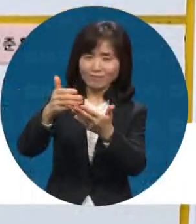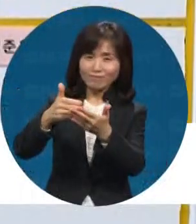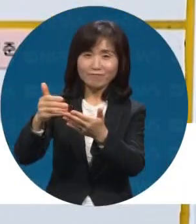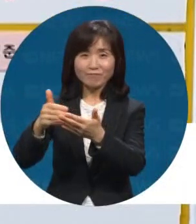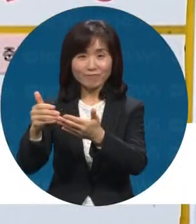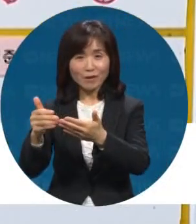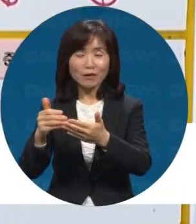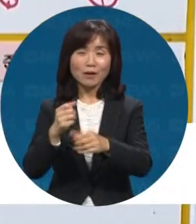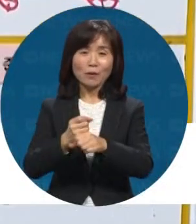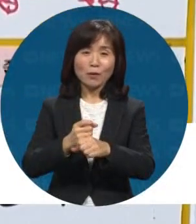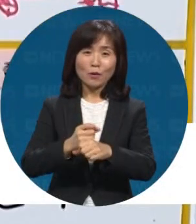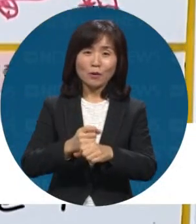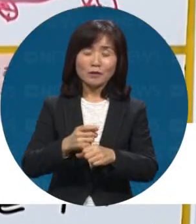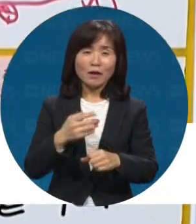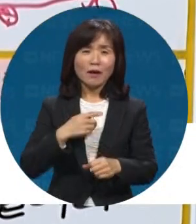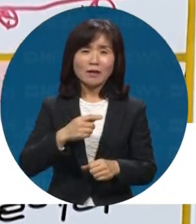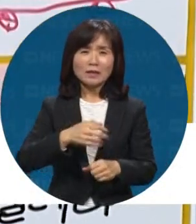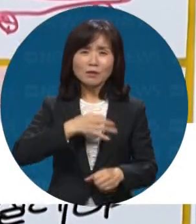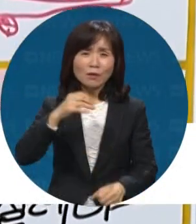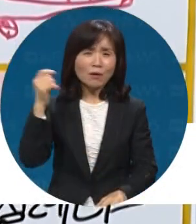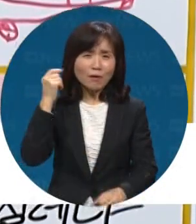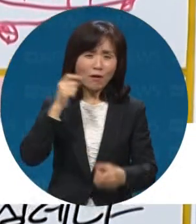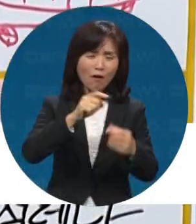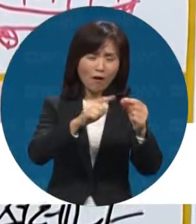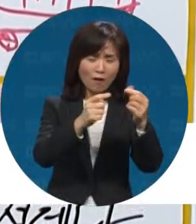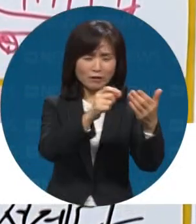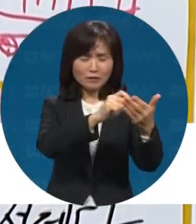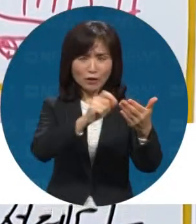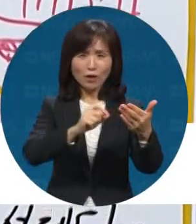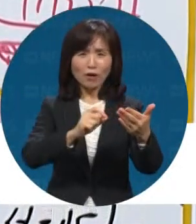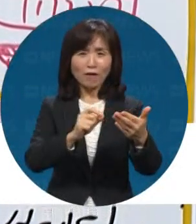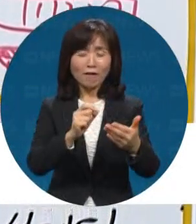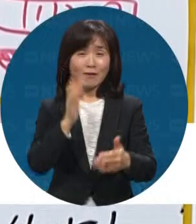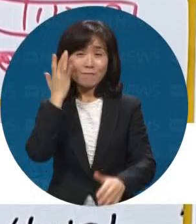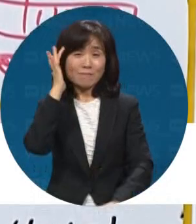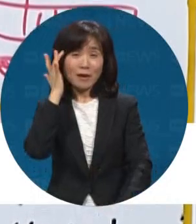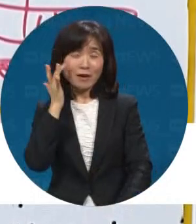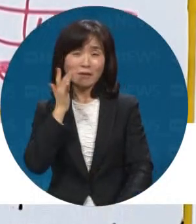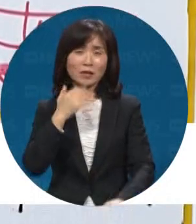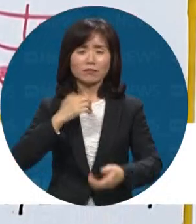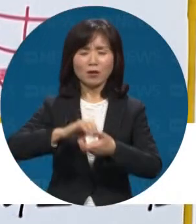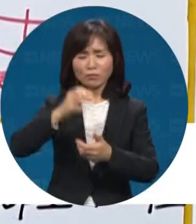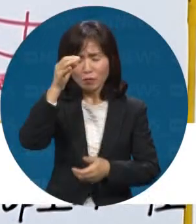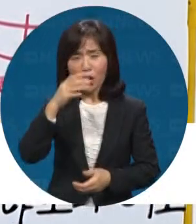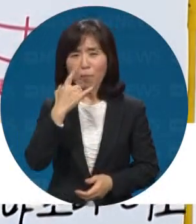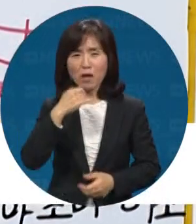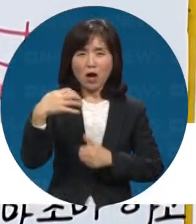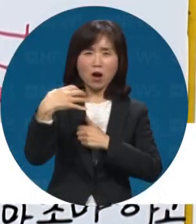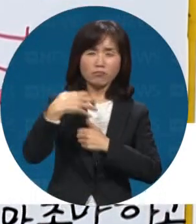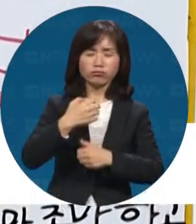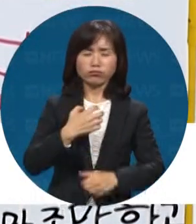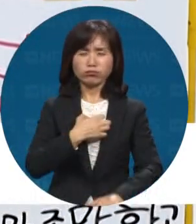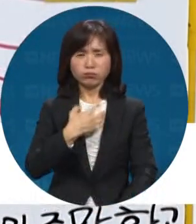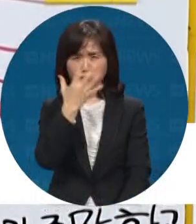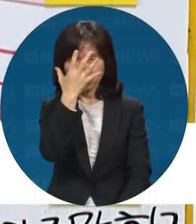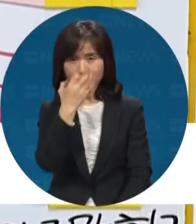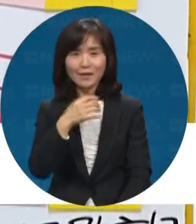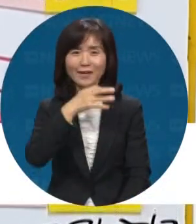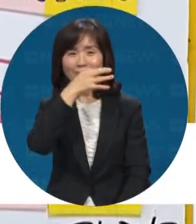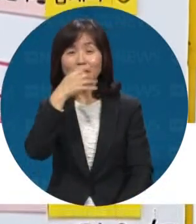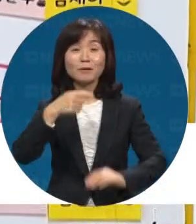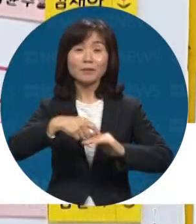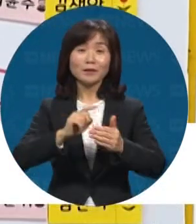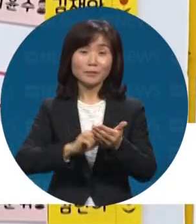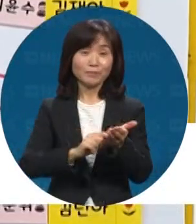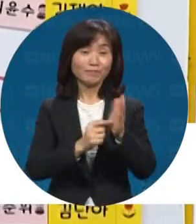받아쓰기가 떨린다 뭐 짝이게 미안하다 엄마한테 혼나서 속상하다 뭐 아니면 신난다 이렇게 내 마음을